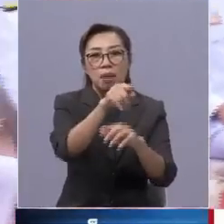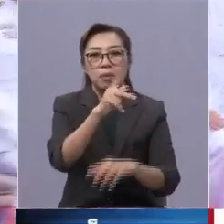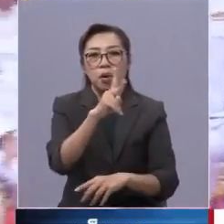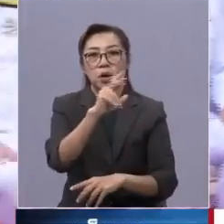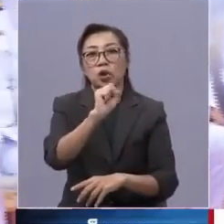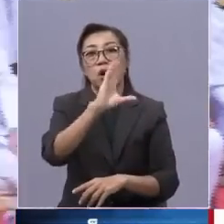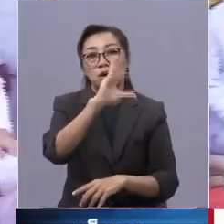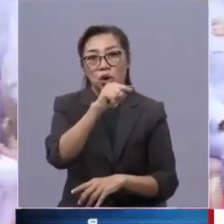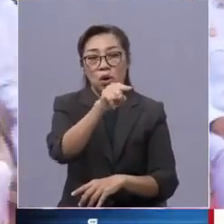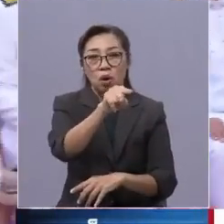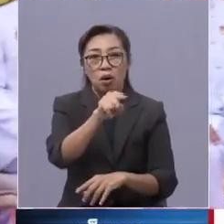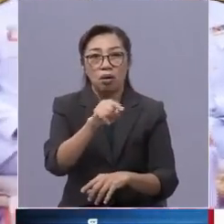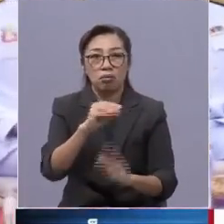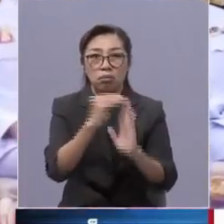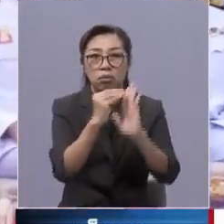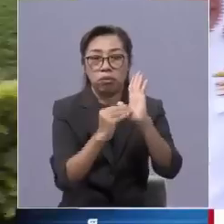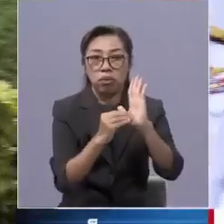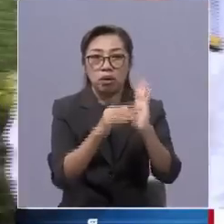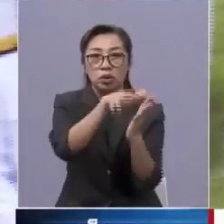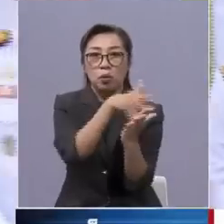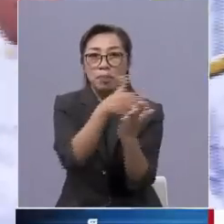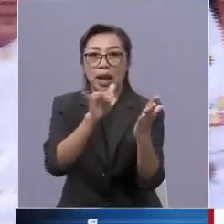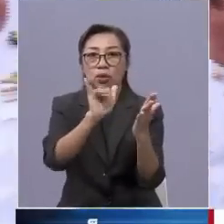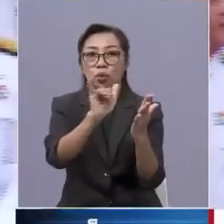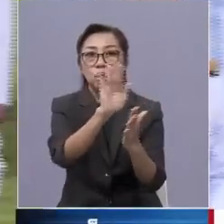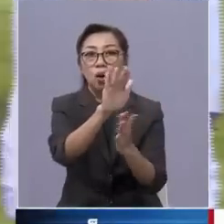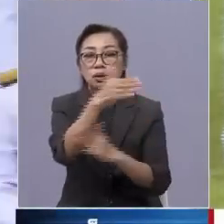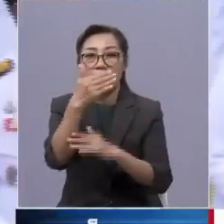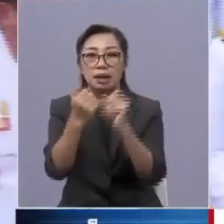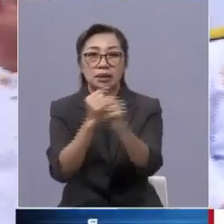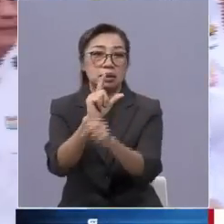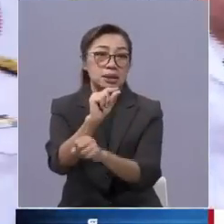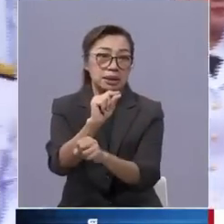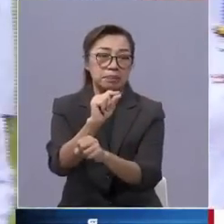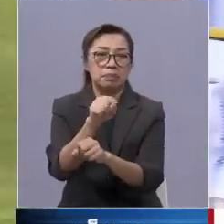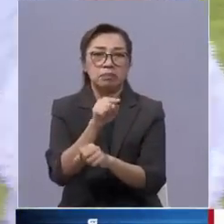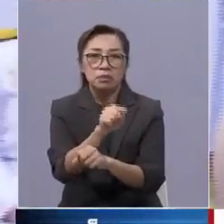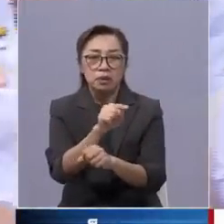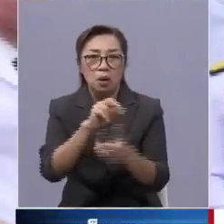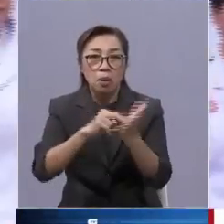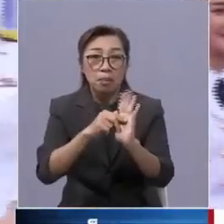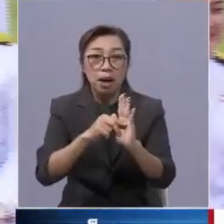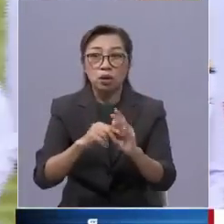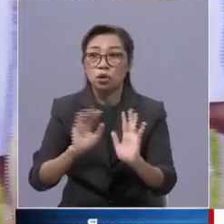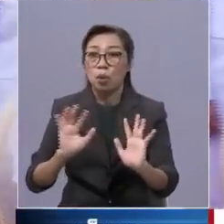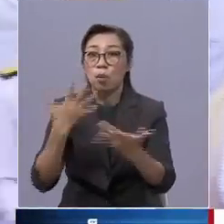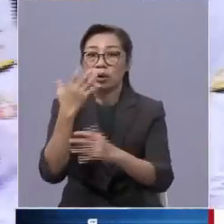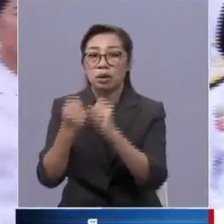ช.กำหนดไว้โดยแผนยุทธศาสตร์ชาติ20ปีซึ่งจะไปสิ้นสุด